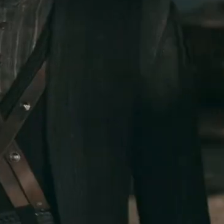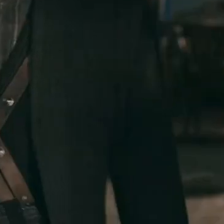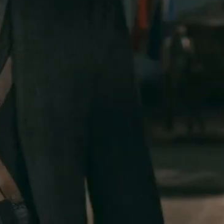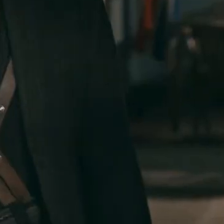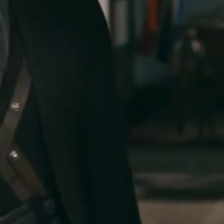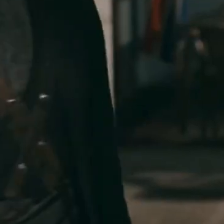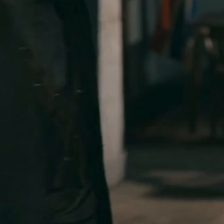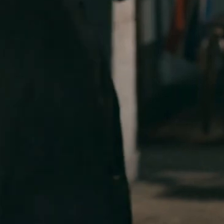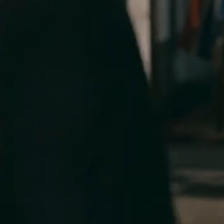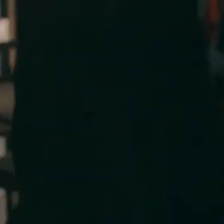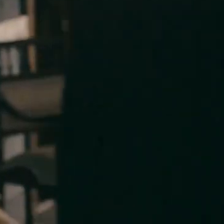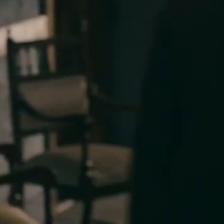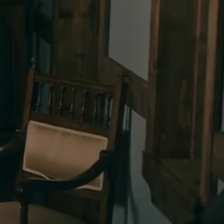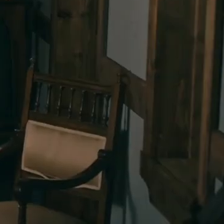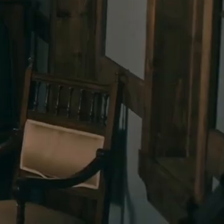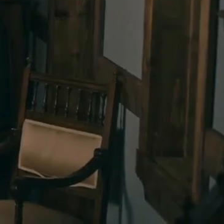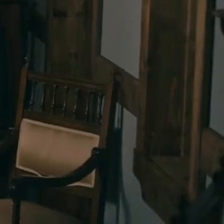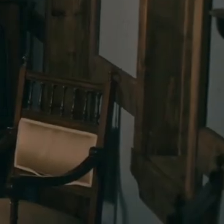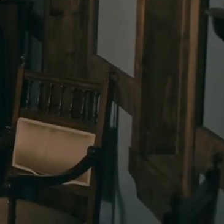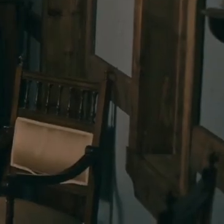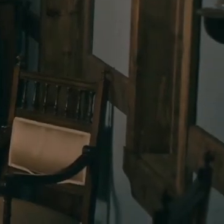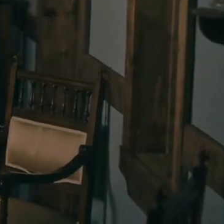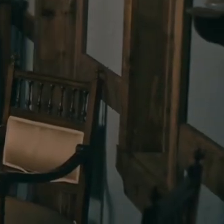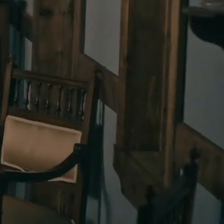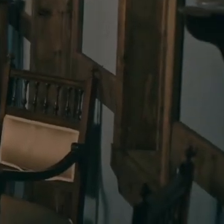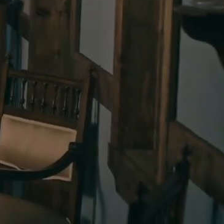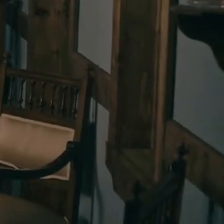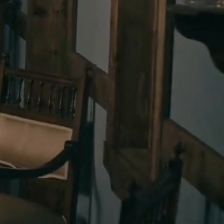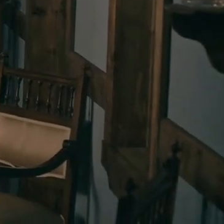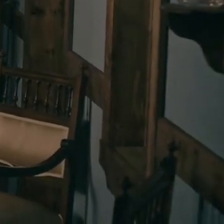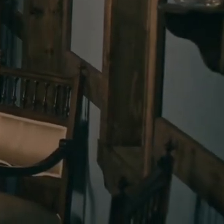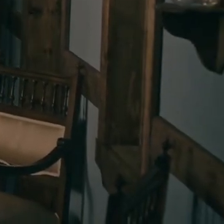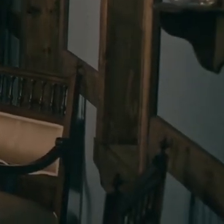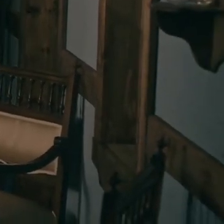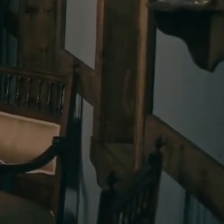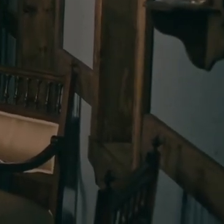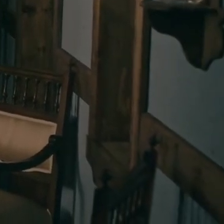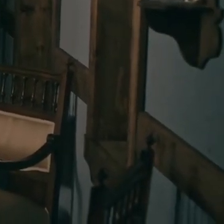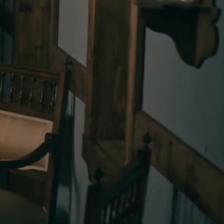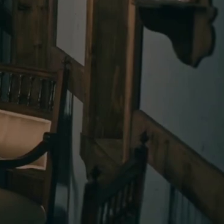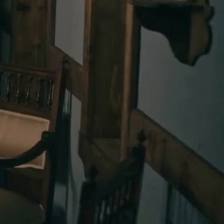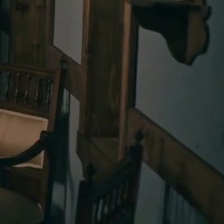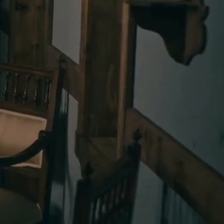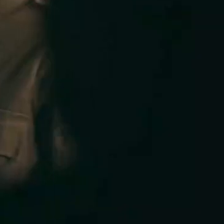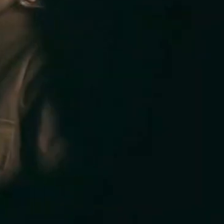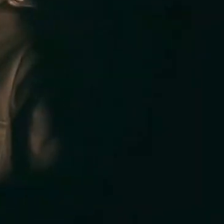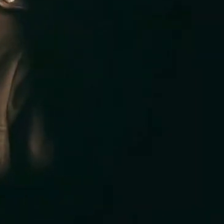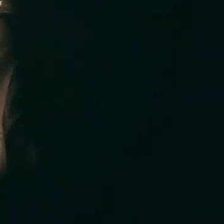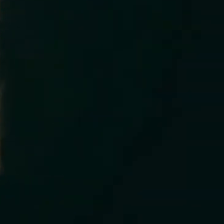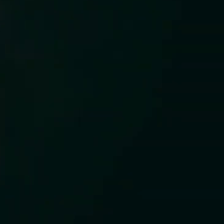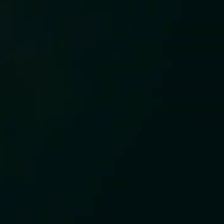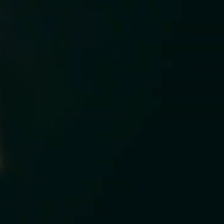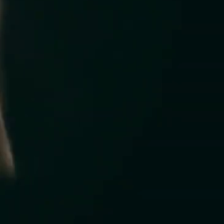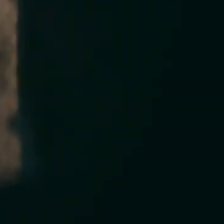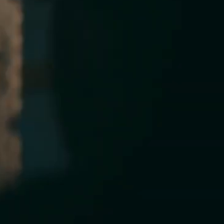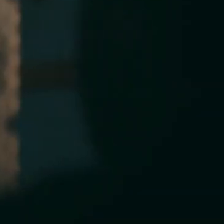Ali kafa salladı. Mehmet Ali'nin tamam işaretiyle kapıya yöneldi. Ali korku dolu bakışlarıyla masanın önünde duran